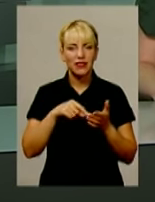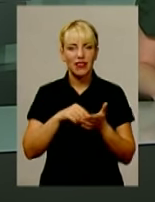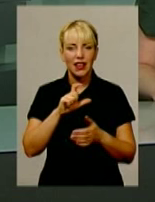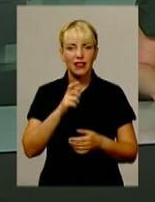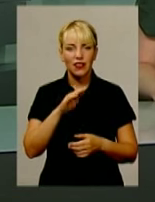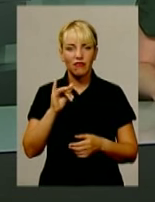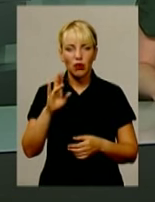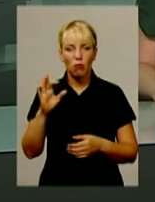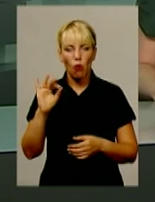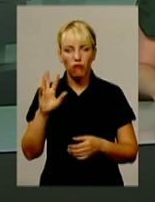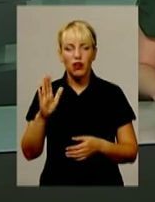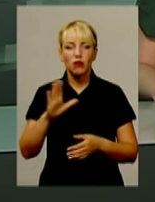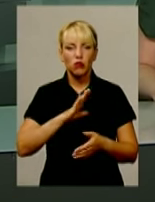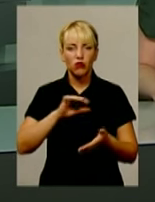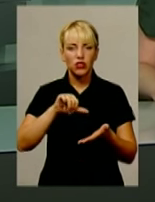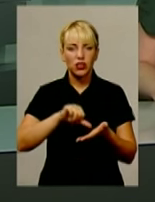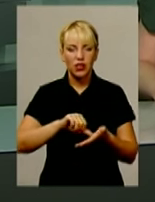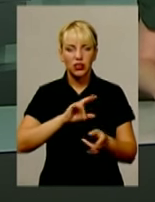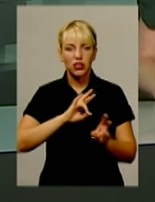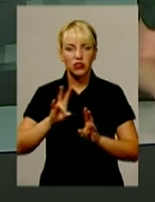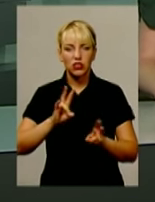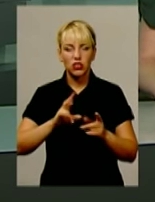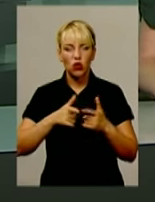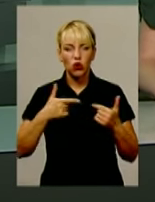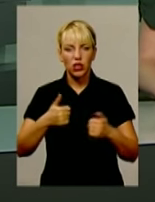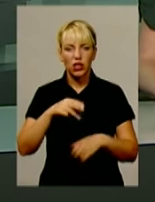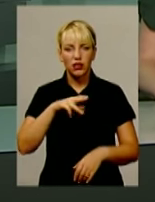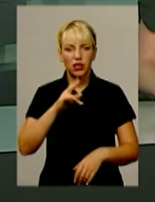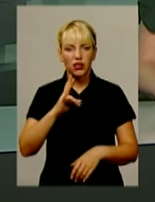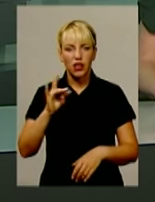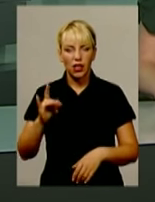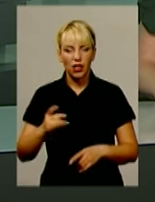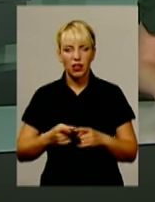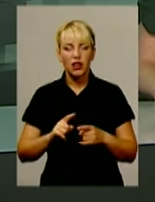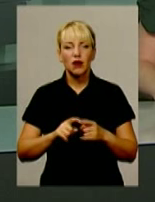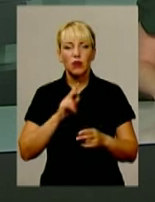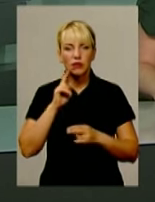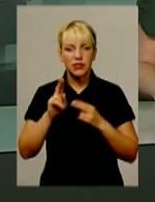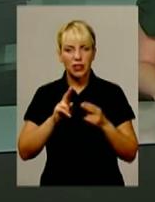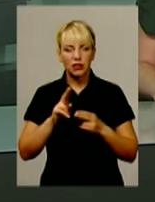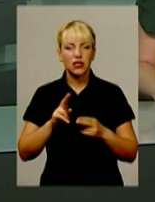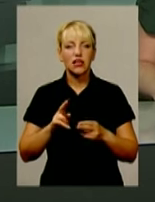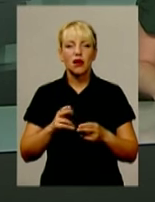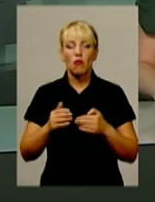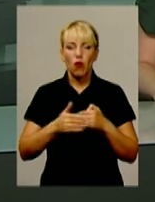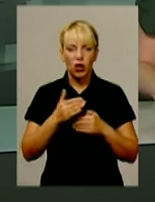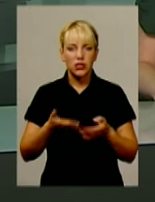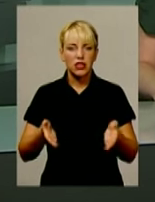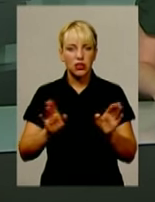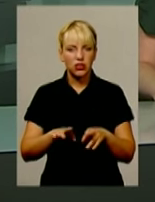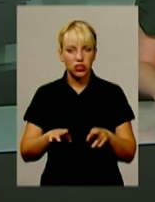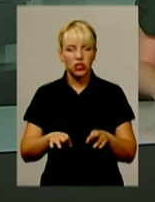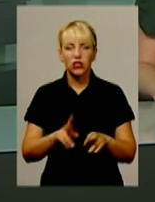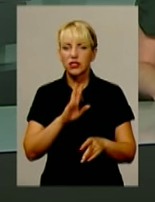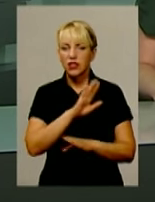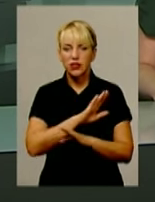був членом терористичної організації ДНР. Попри апеляційну скаргу, покарання залишилося незмінним. Стрілець-розвідник